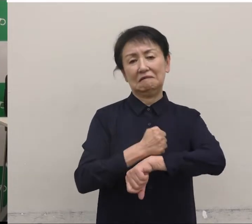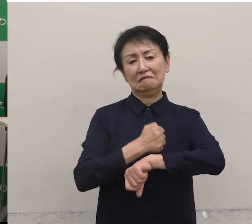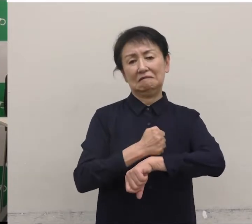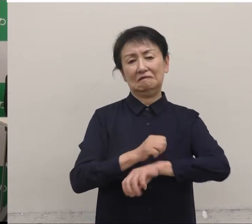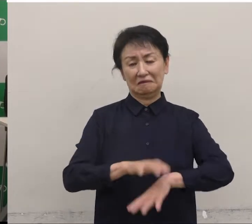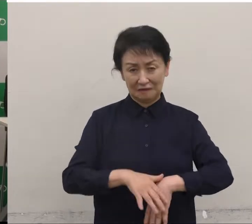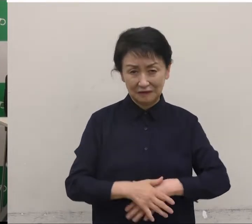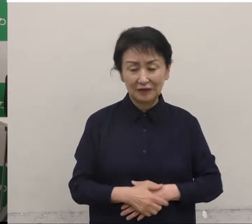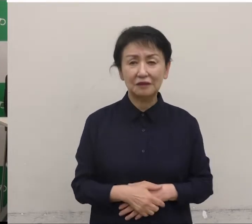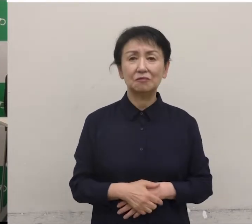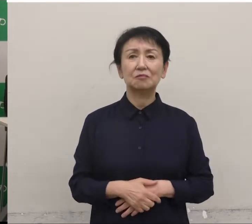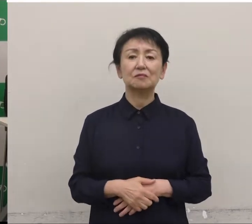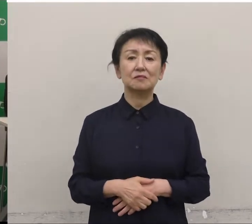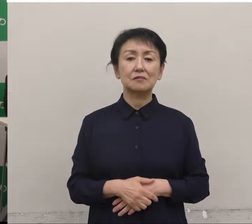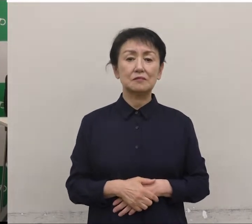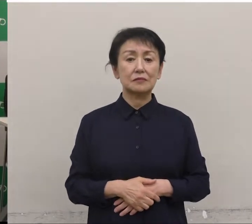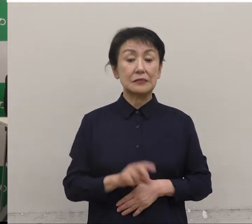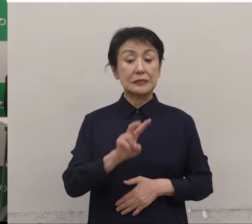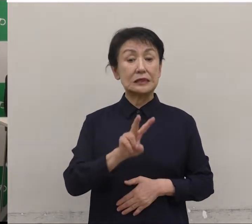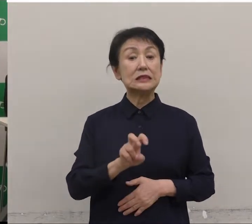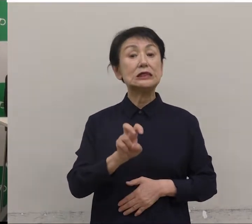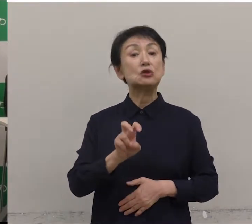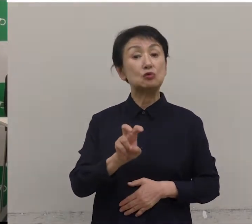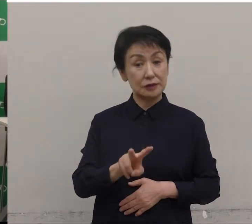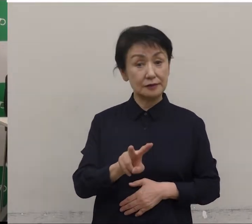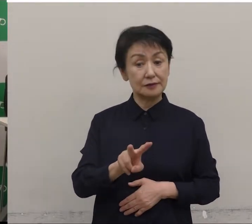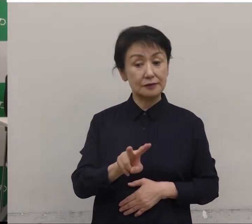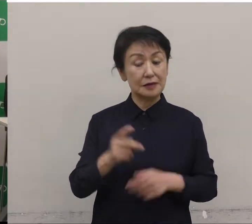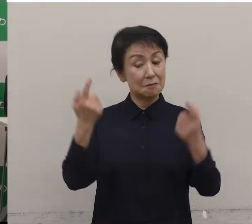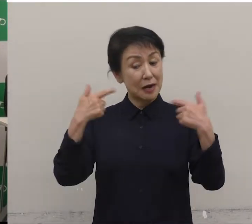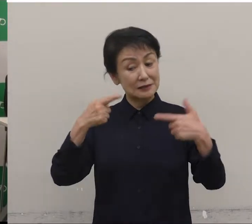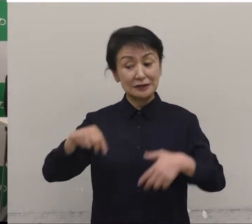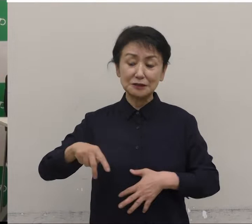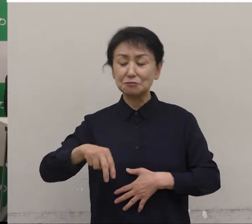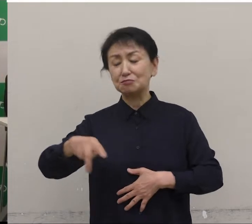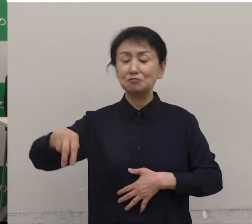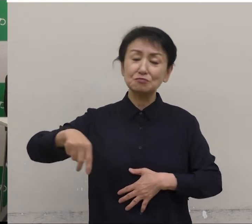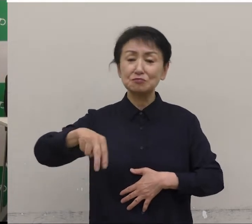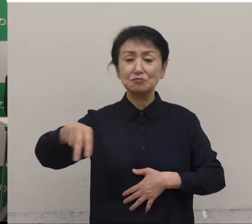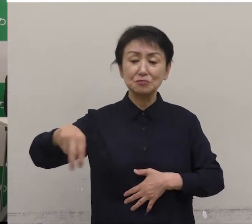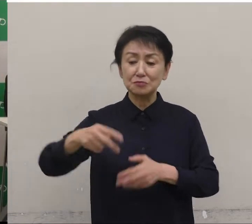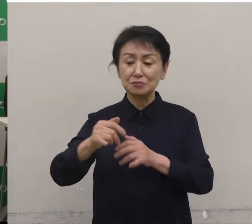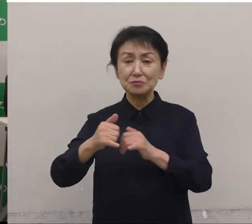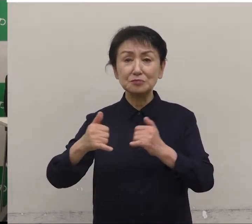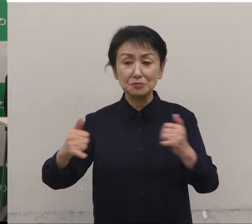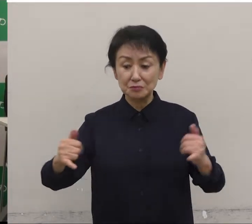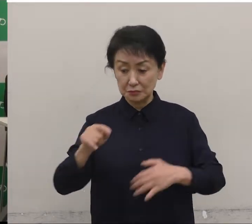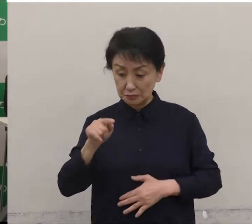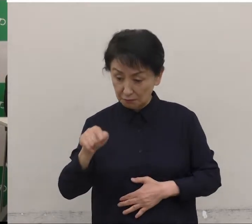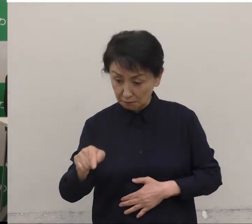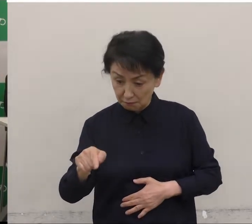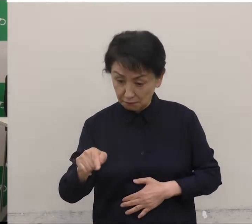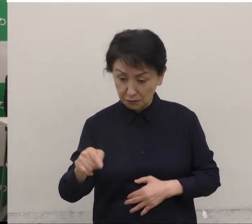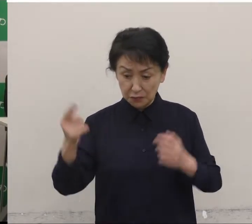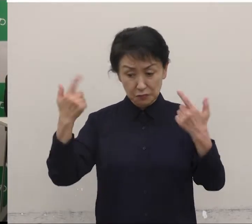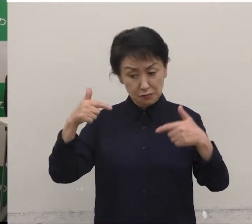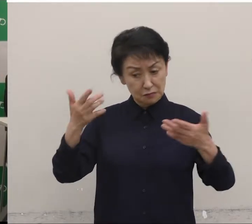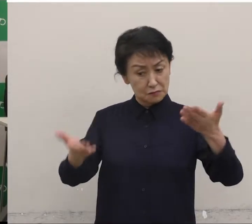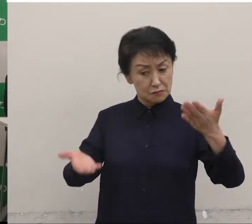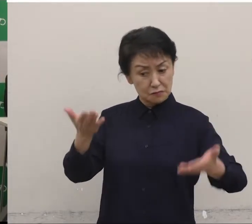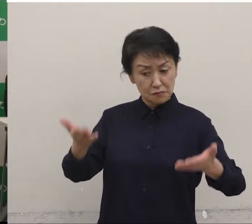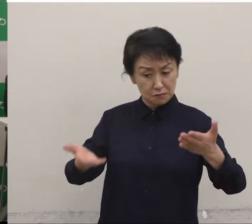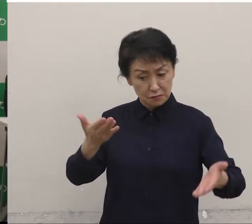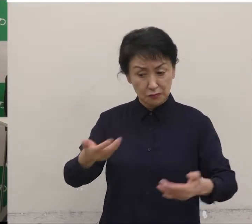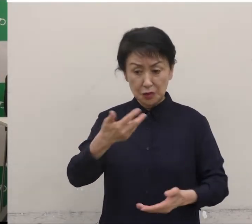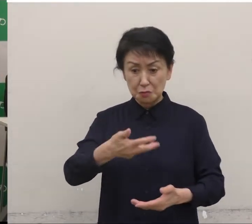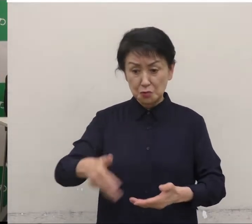。22日にこの辺りを毎日散歩している方が、水路を流れる水の量が普段よりも少し多いと、少しではない、か